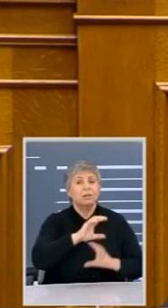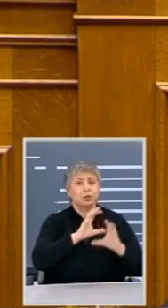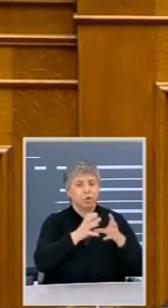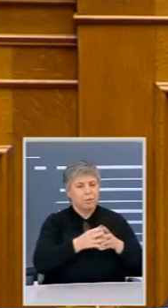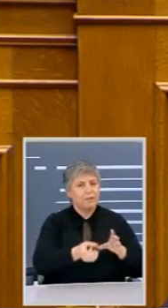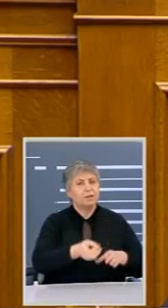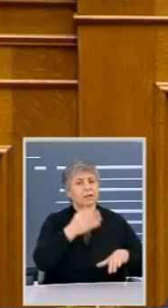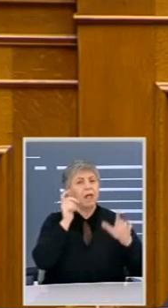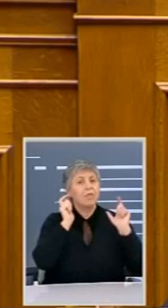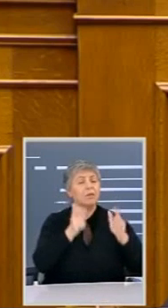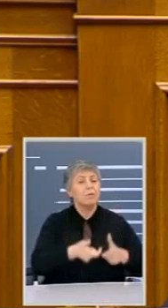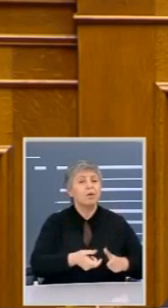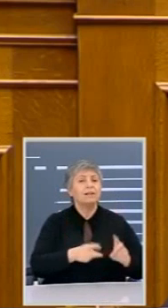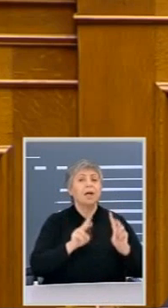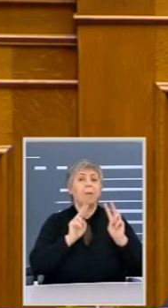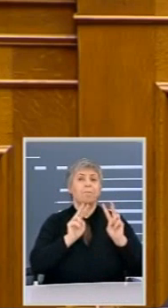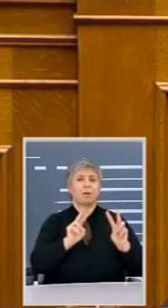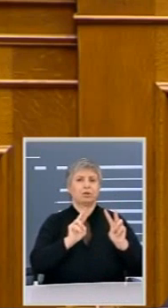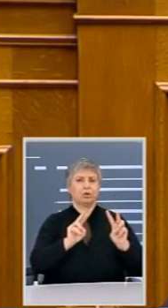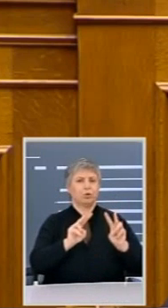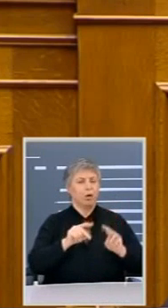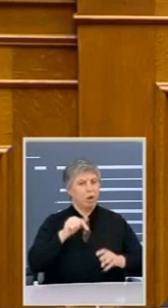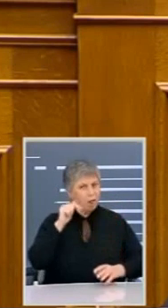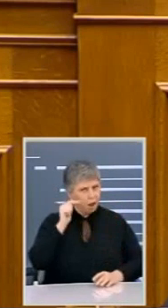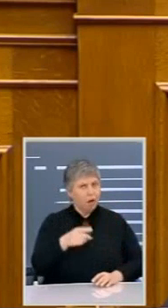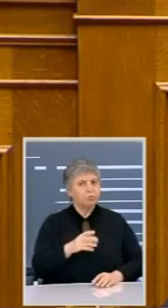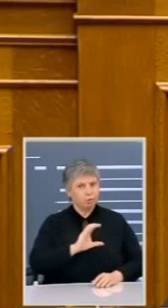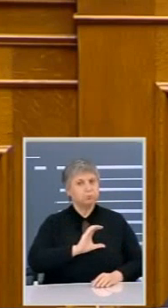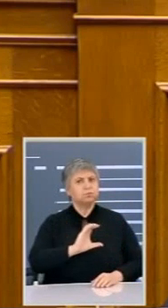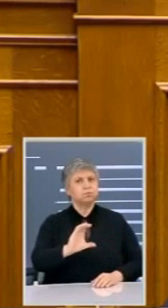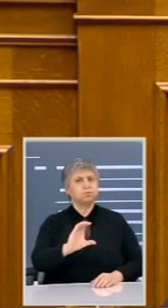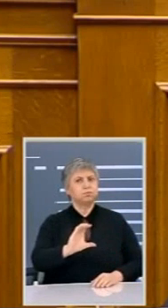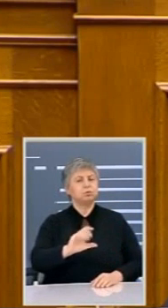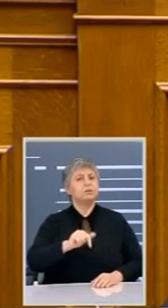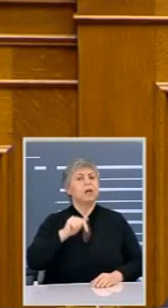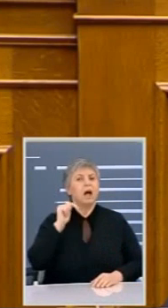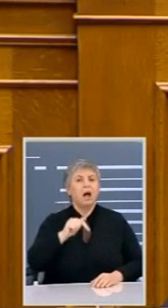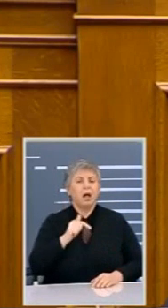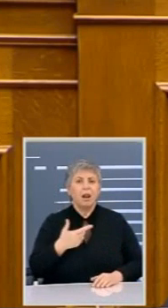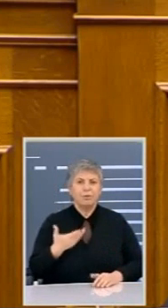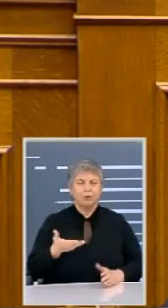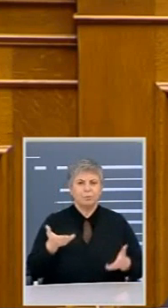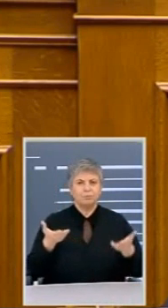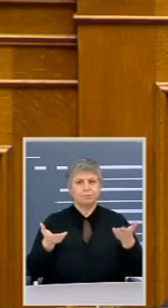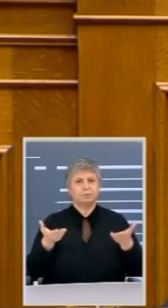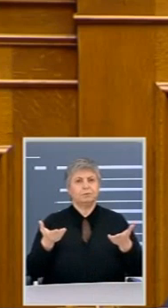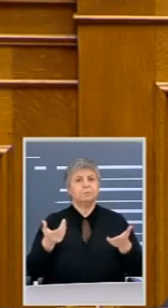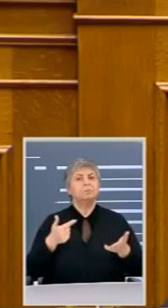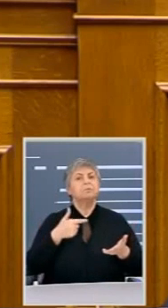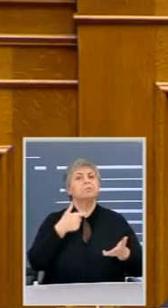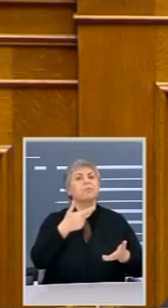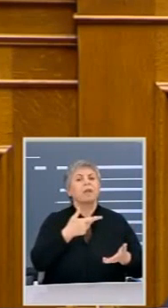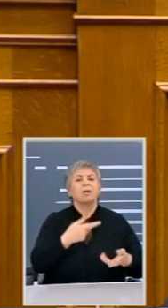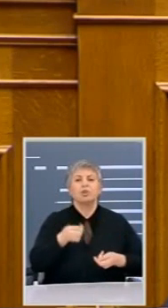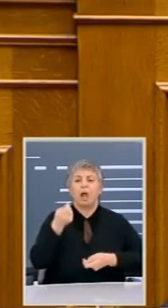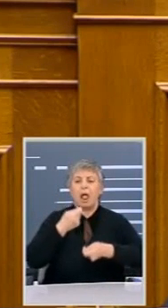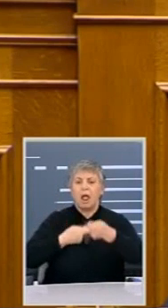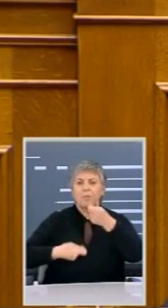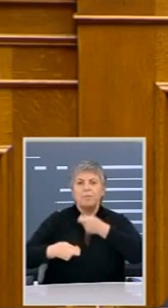και του ΠΑΣΟΚ, χωρίς να είναι αμεληταία ποσά, αποτελούν ένα μικρό μέρος του συνολικού δανεισμού των